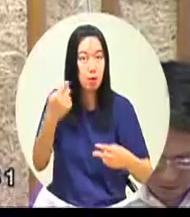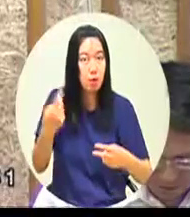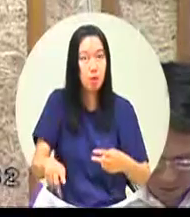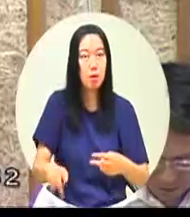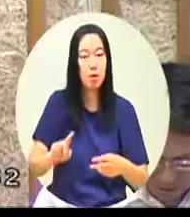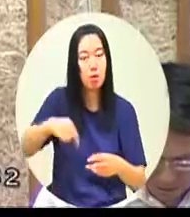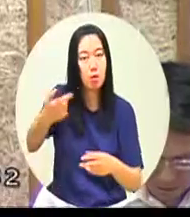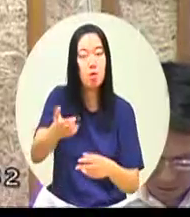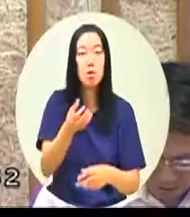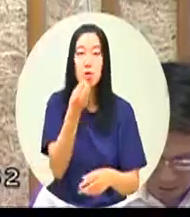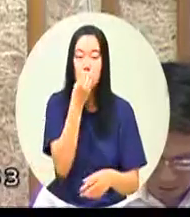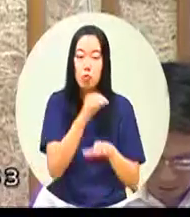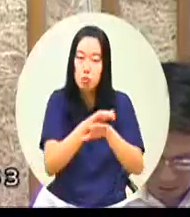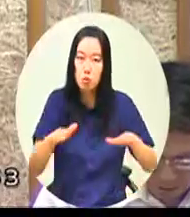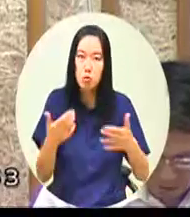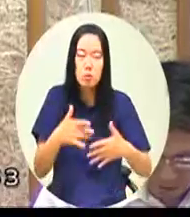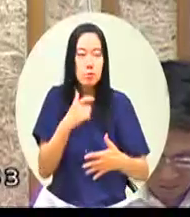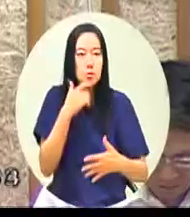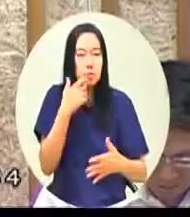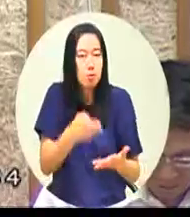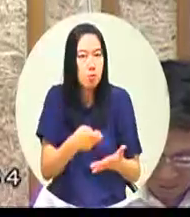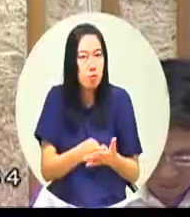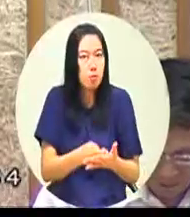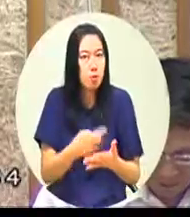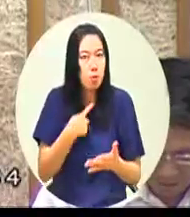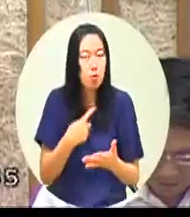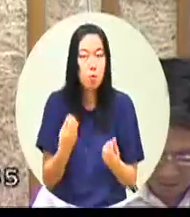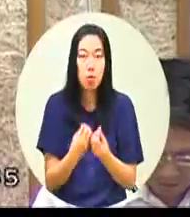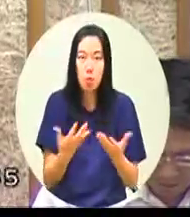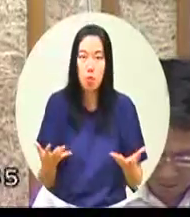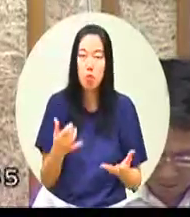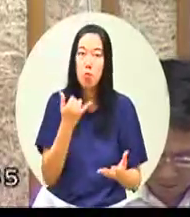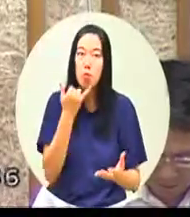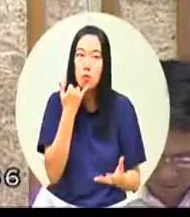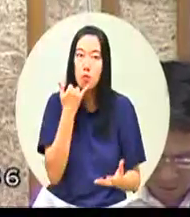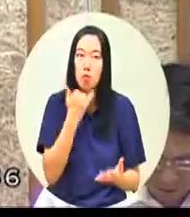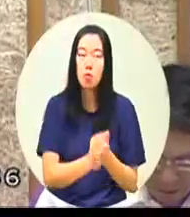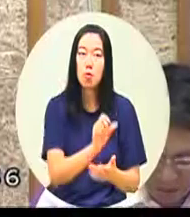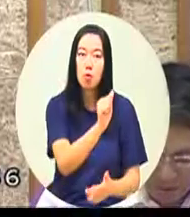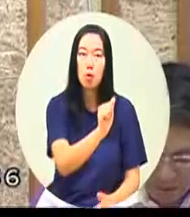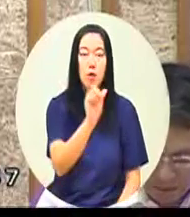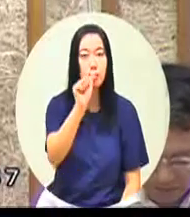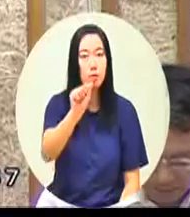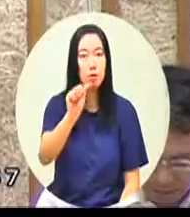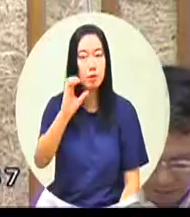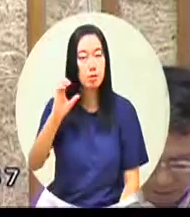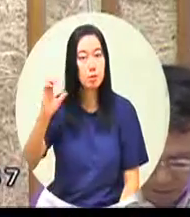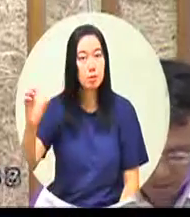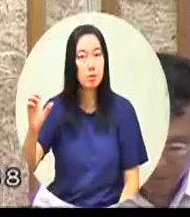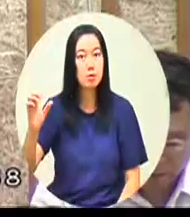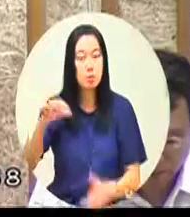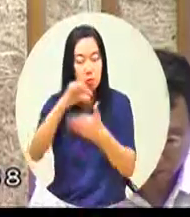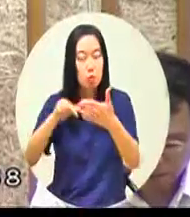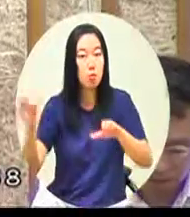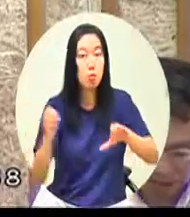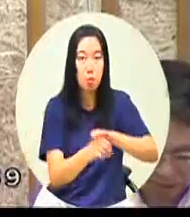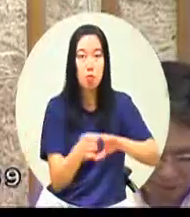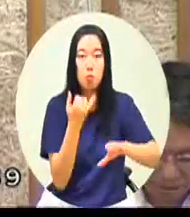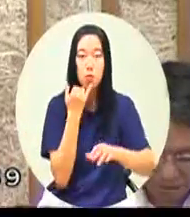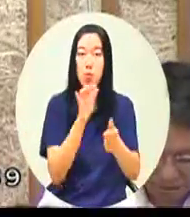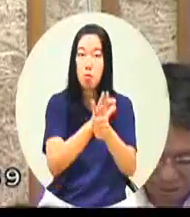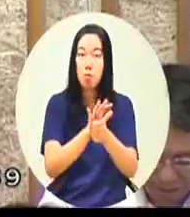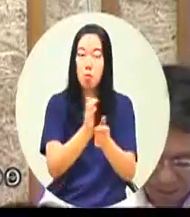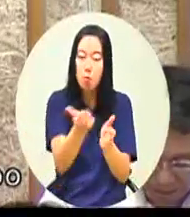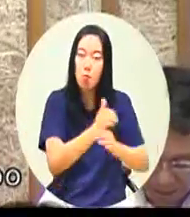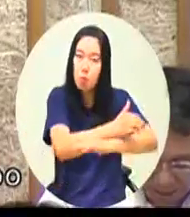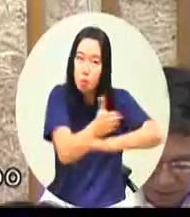在食安问题这么严重的情况底下，如何去导入整个 HACCP 的这样的一个机制进来，让能够来前镇渔